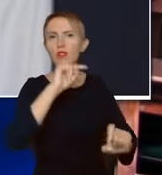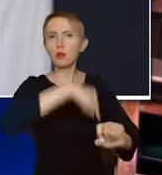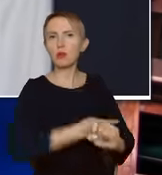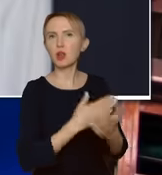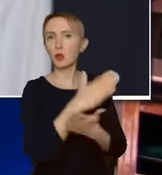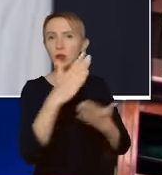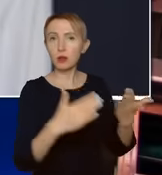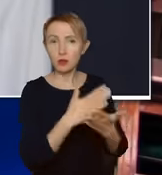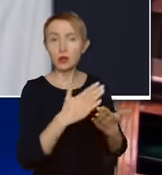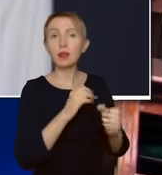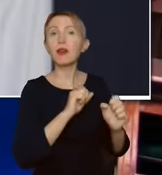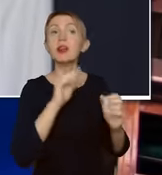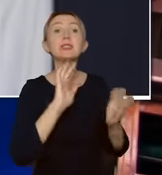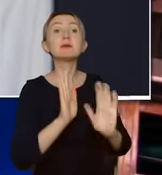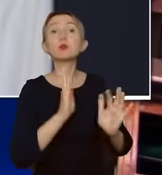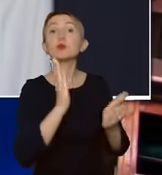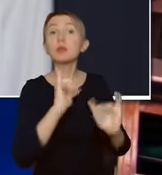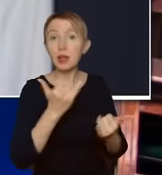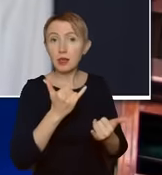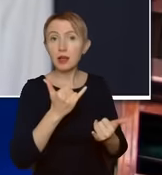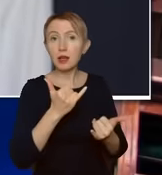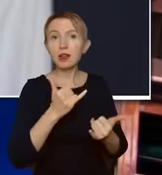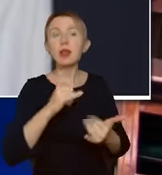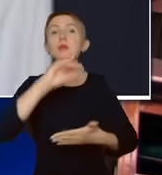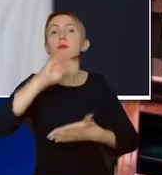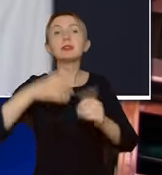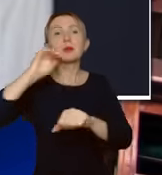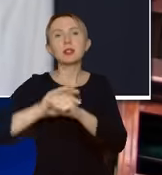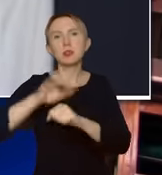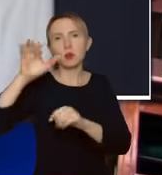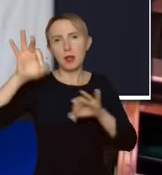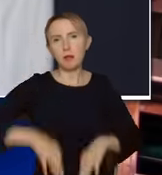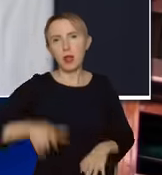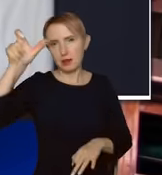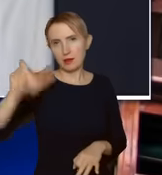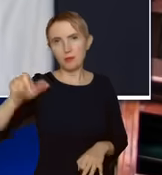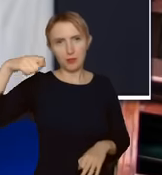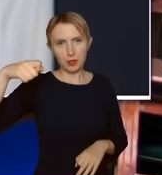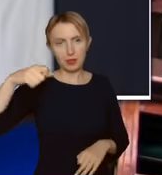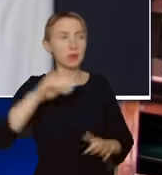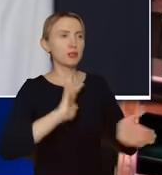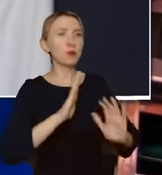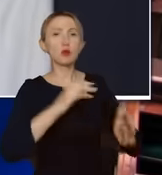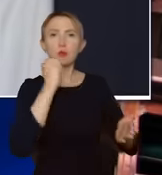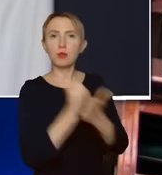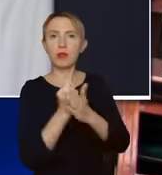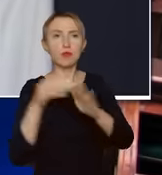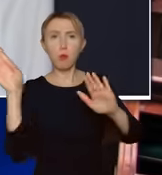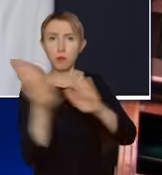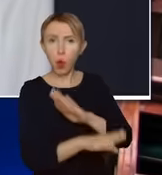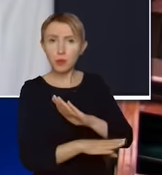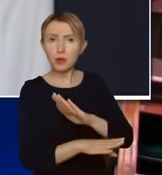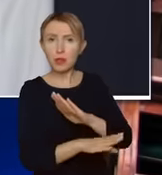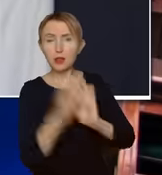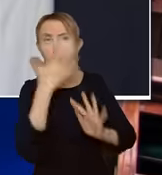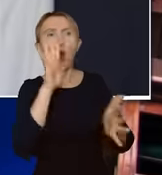krajowego odbywa się tylko i wyłącznie za pisemną zgodą pana prezydenta. Ten tryb prawny został pominięty w sposób bezczelny za pomocą